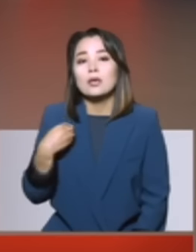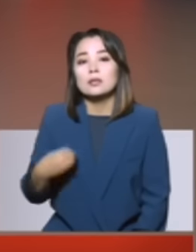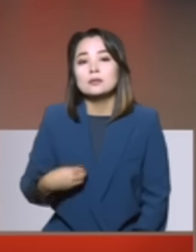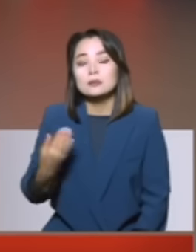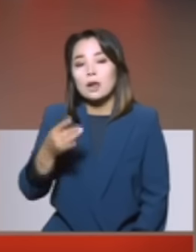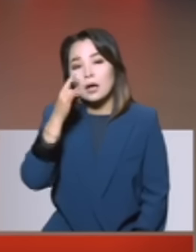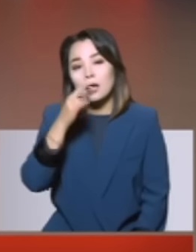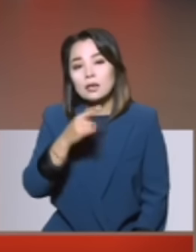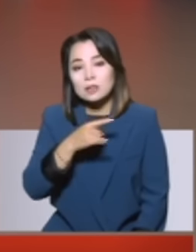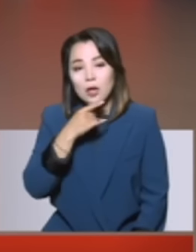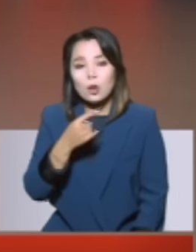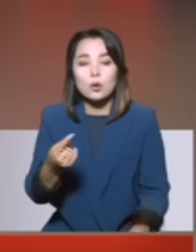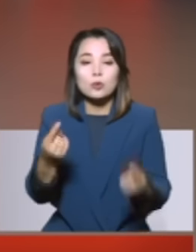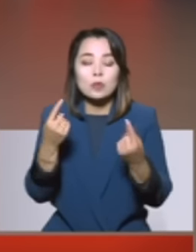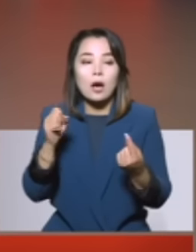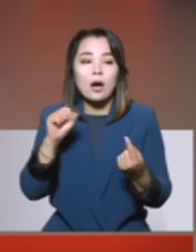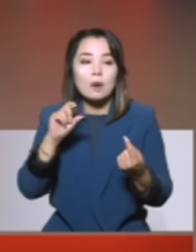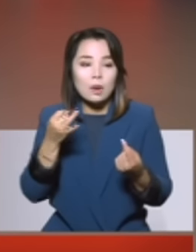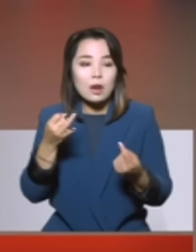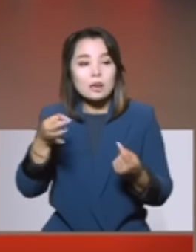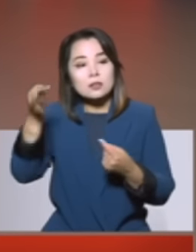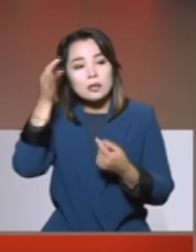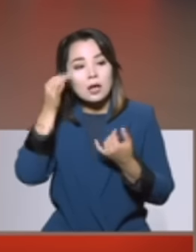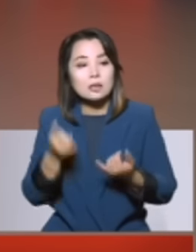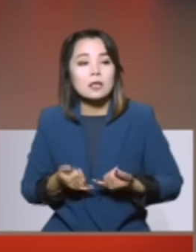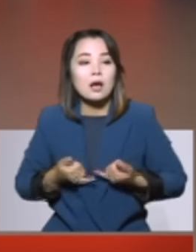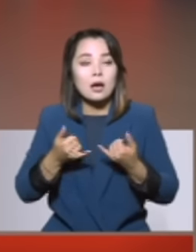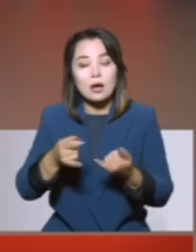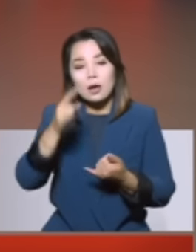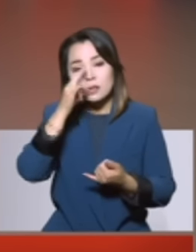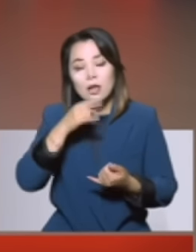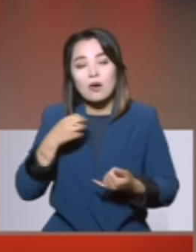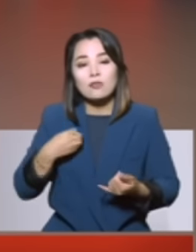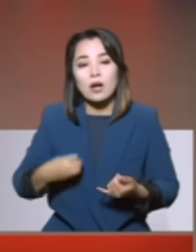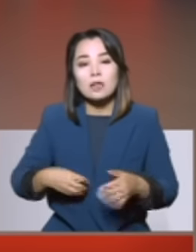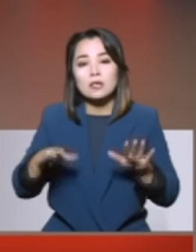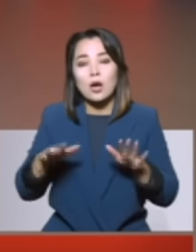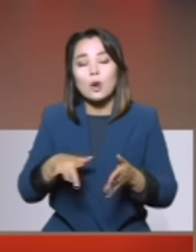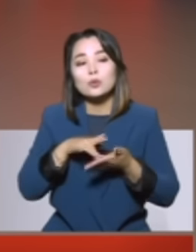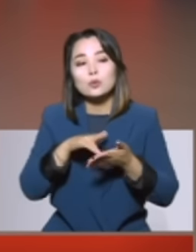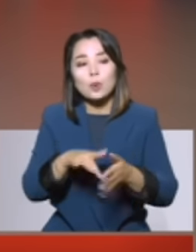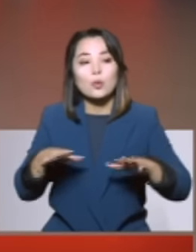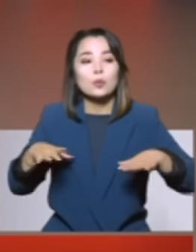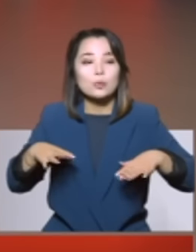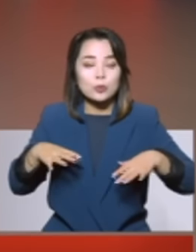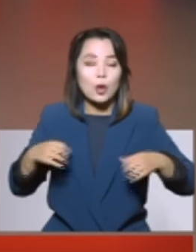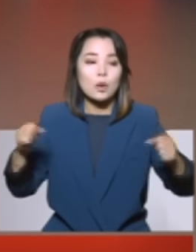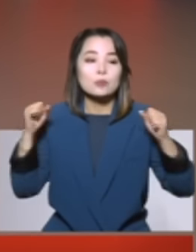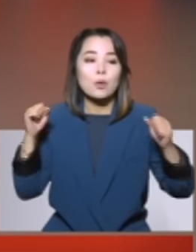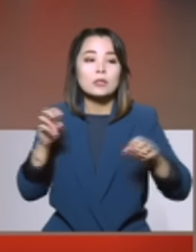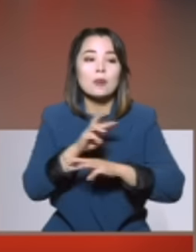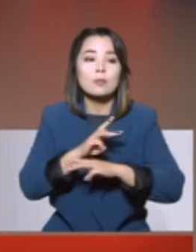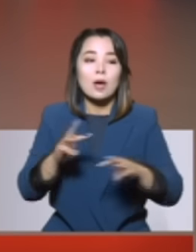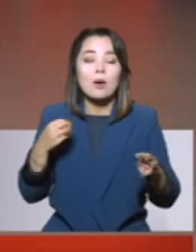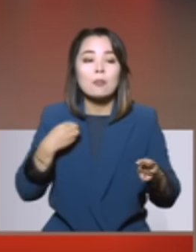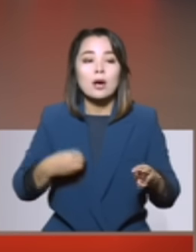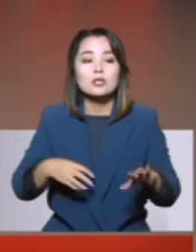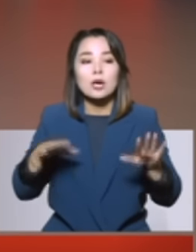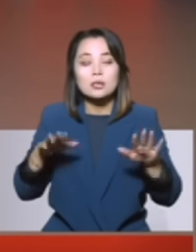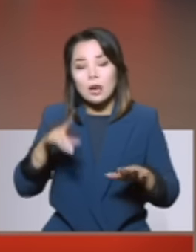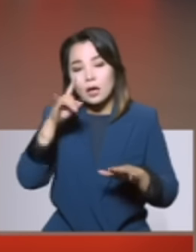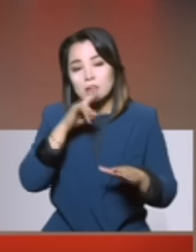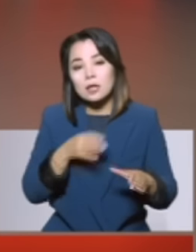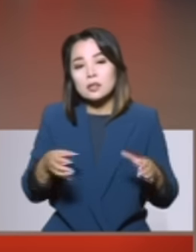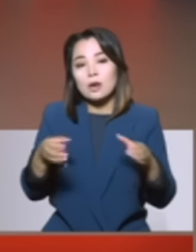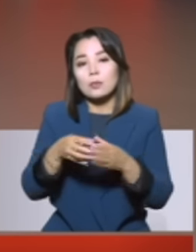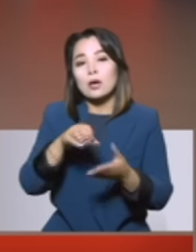Франциядағы қазақтар да ұлы Абайды еске алды. Қазақстанның Франциядағы елшісі туризм және спорт министрлігі мен Париждегі қазақ